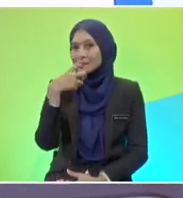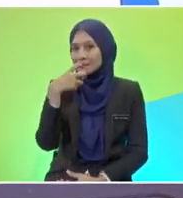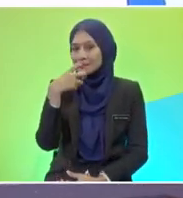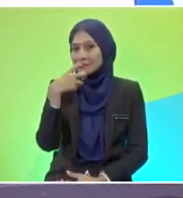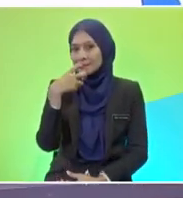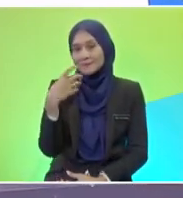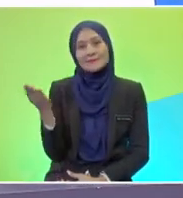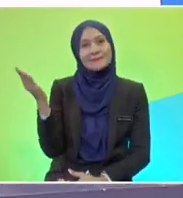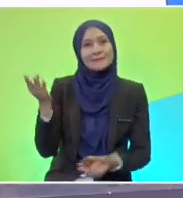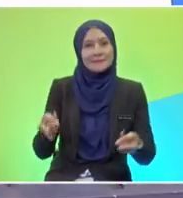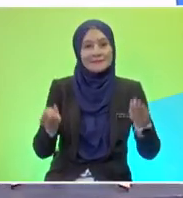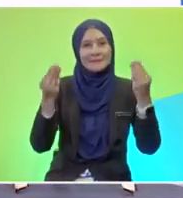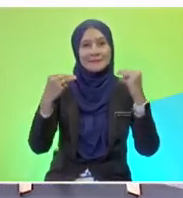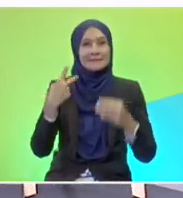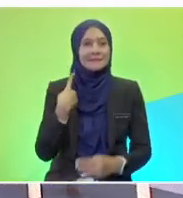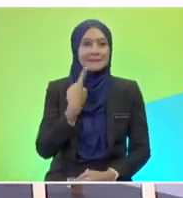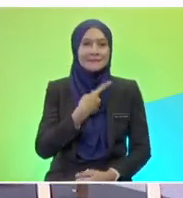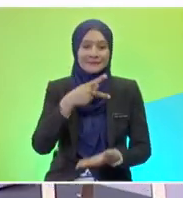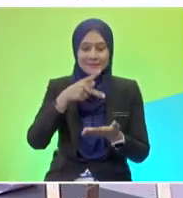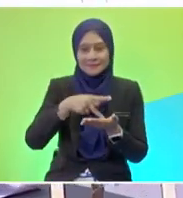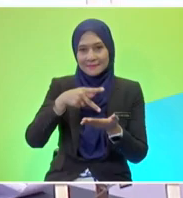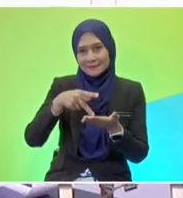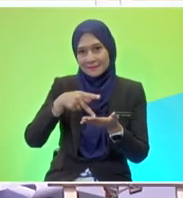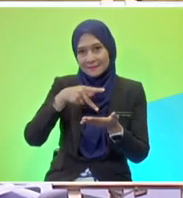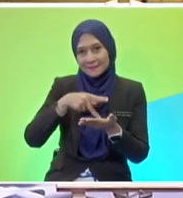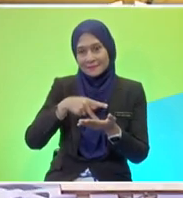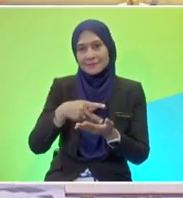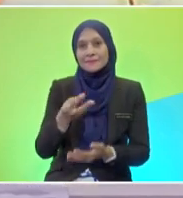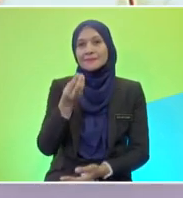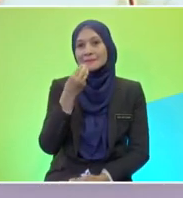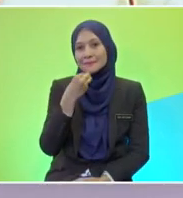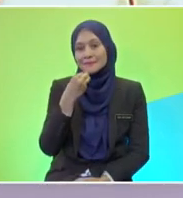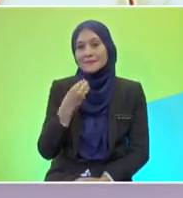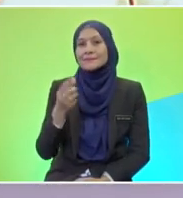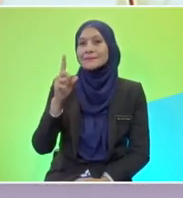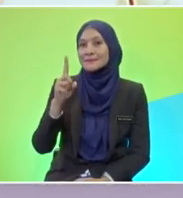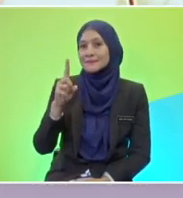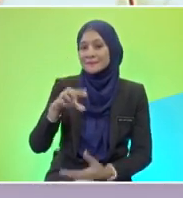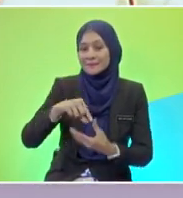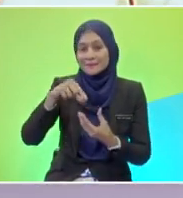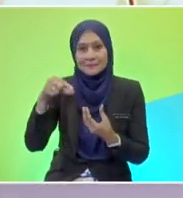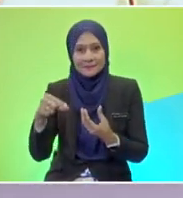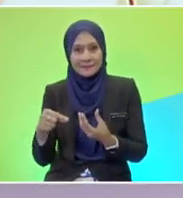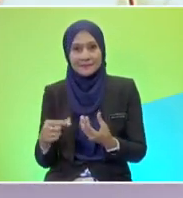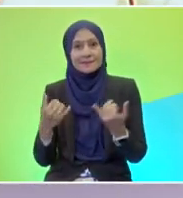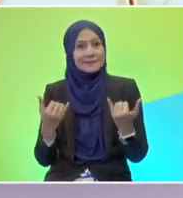5 biji epal, mari kita kira. Makan